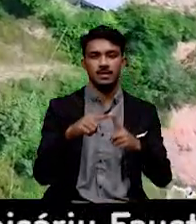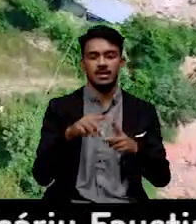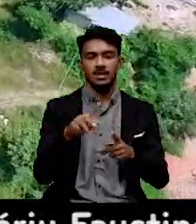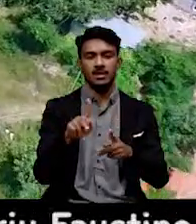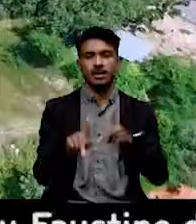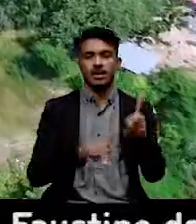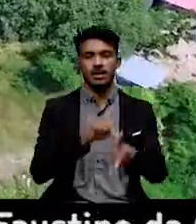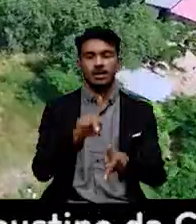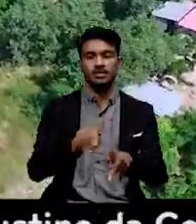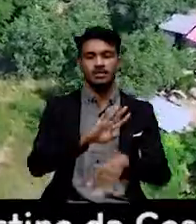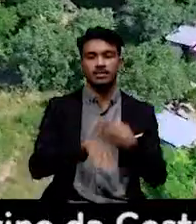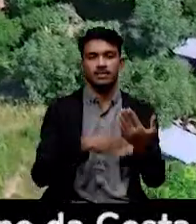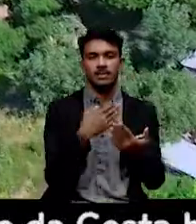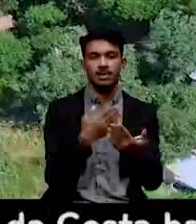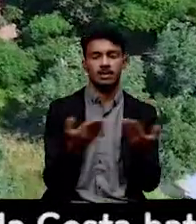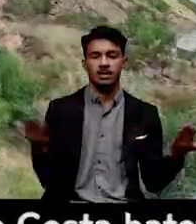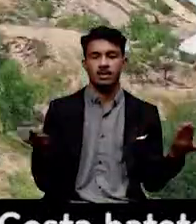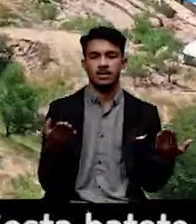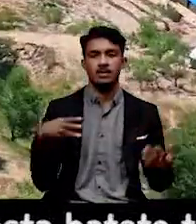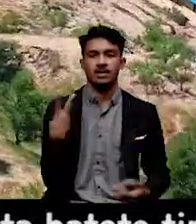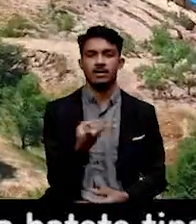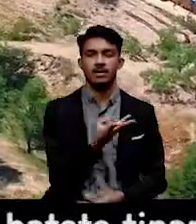cidadãos interessados nebe ita